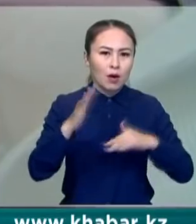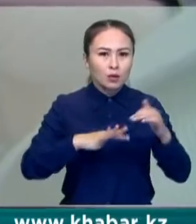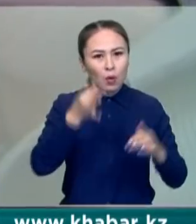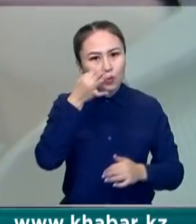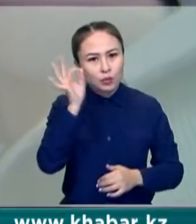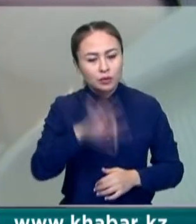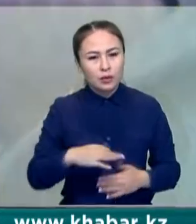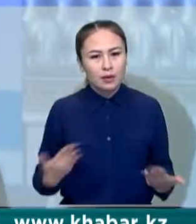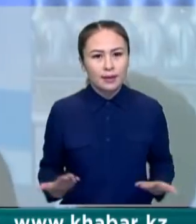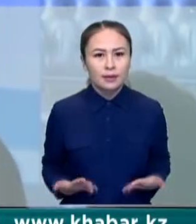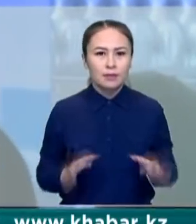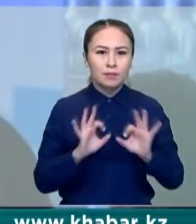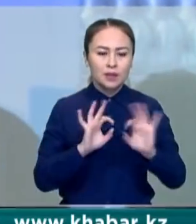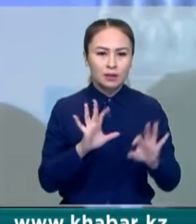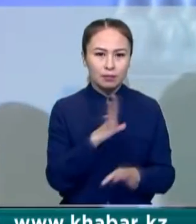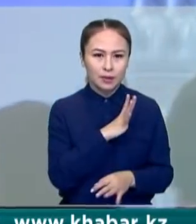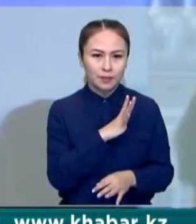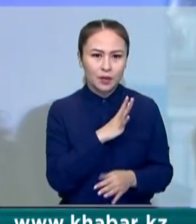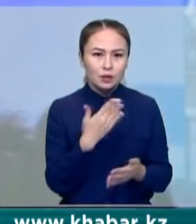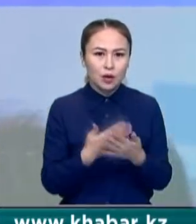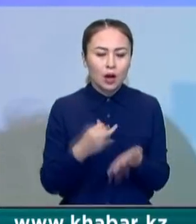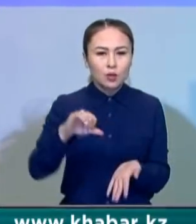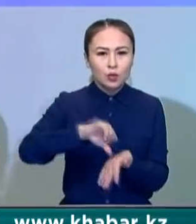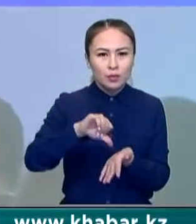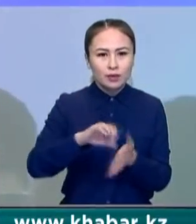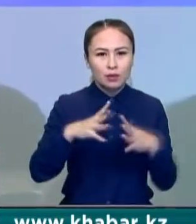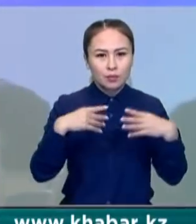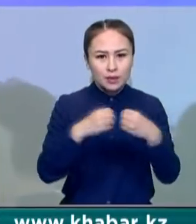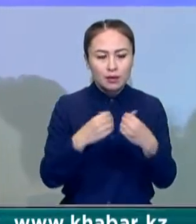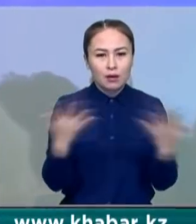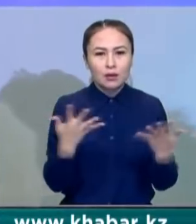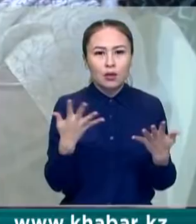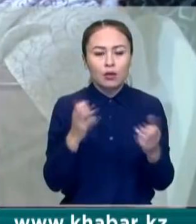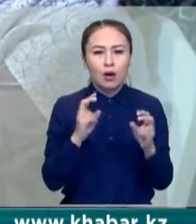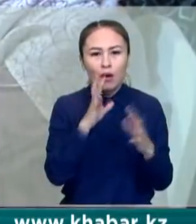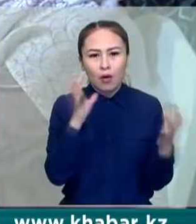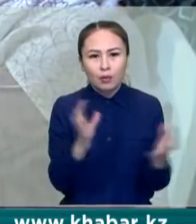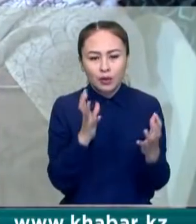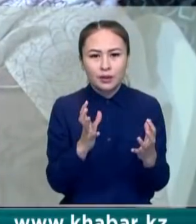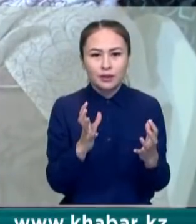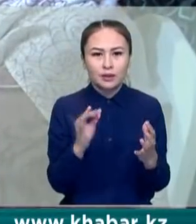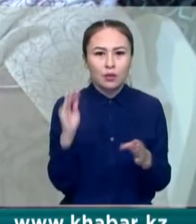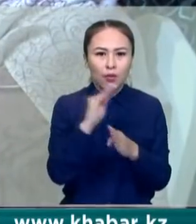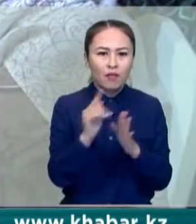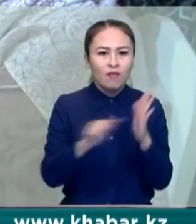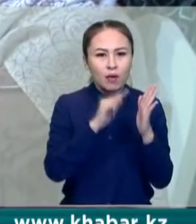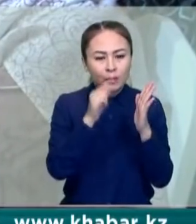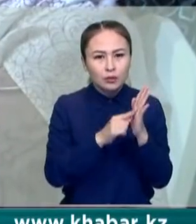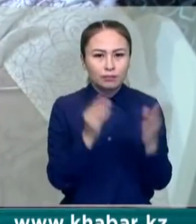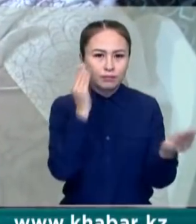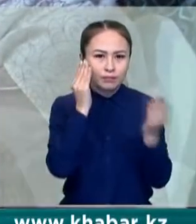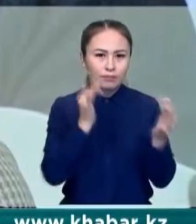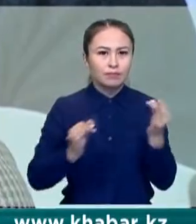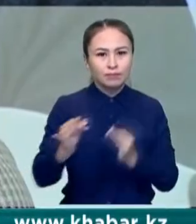тәжірибелерімен бөлісіп, өмірлеріне нақты мысалдар келтірді. Сондай-ақ қатысушылар отбасыны қалай сақтауға болады деген сұрақ төңірегінде ой